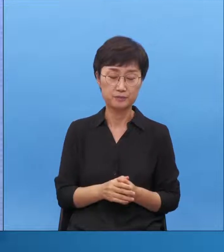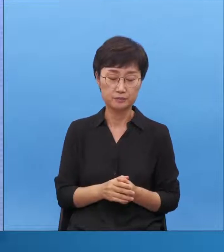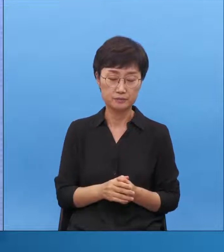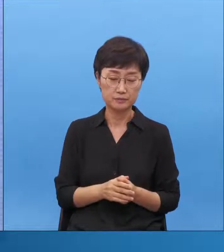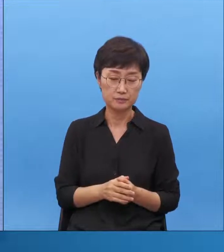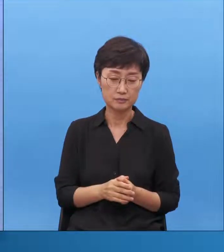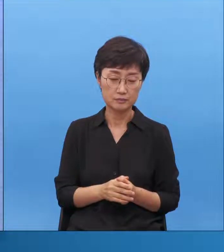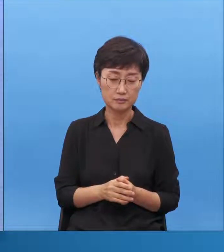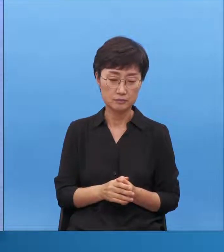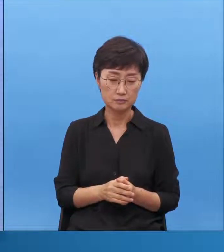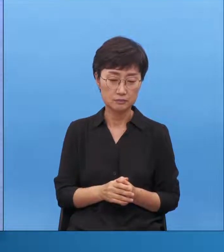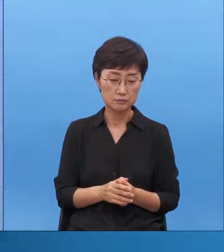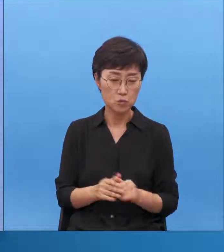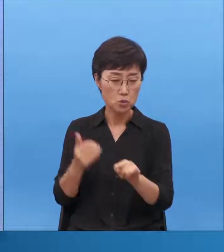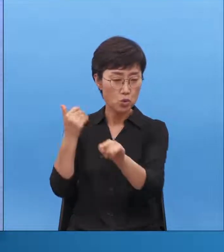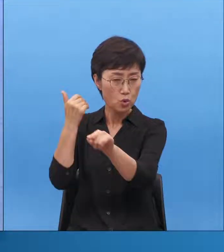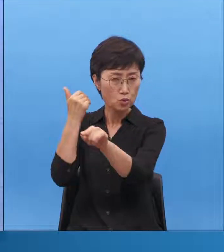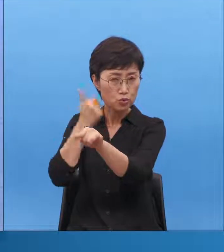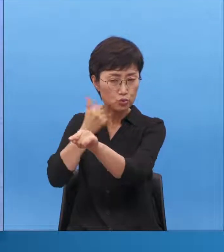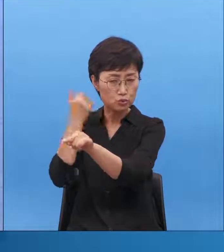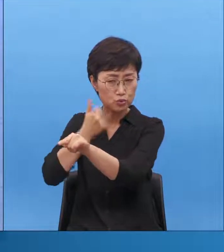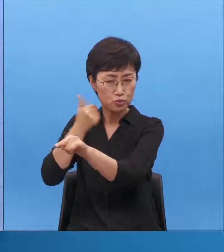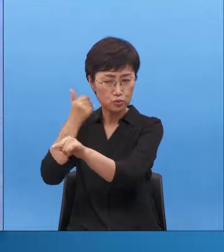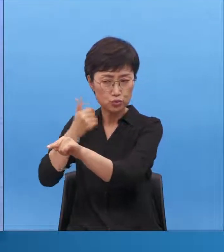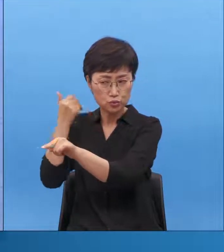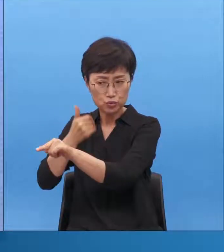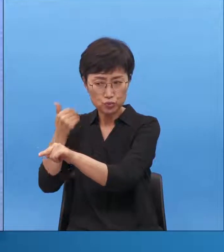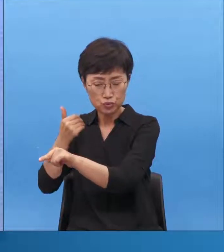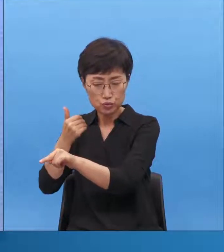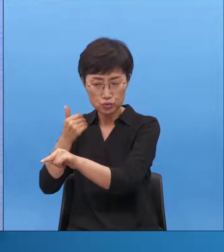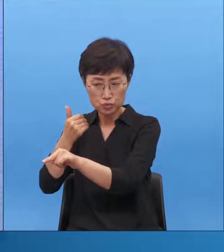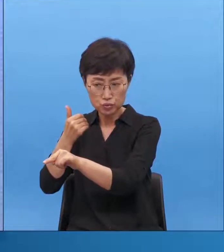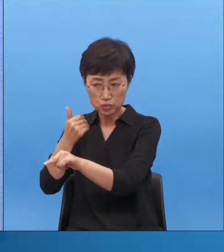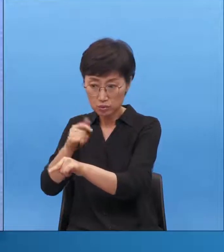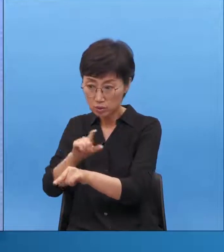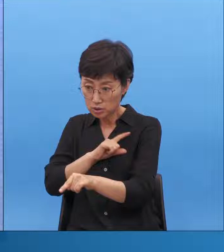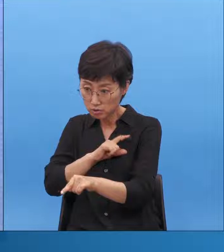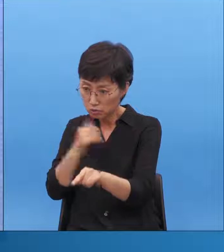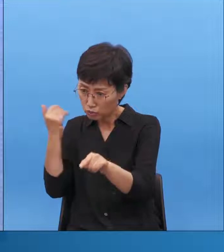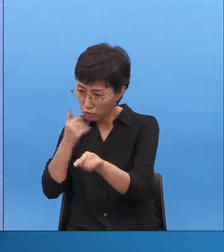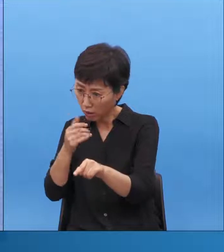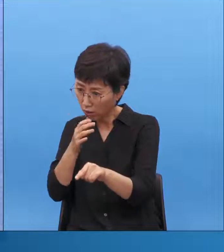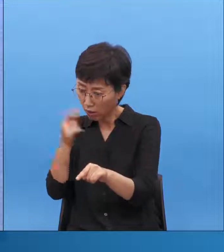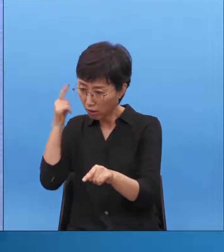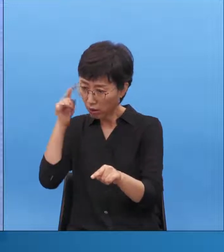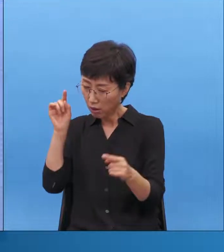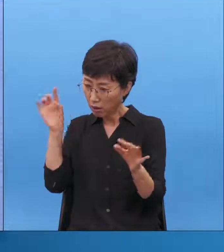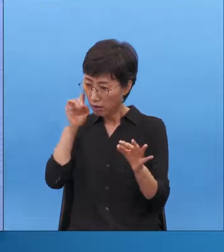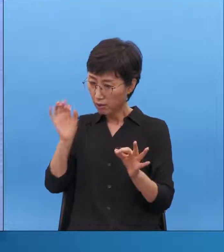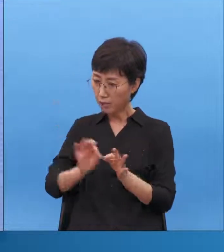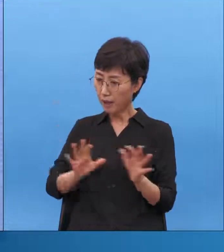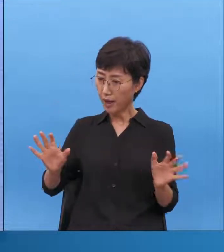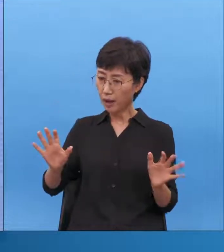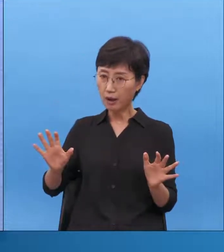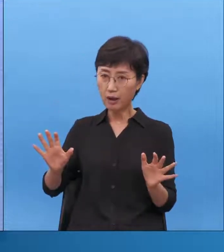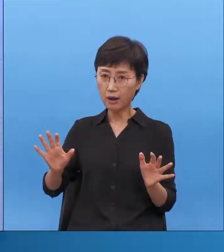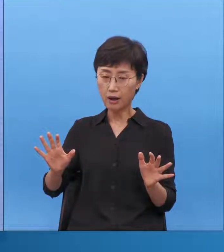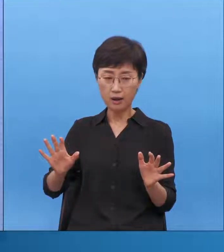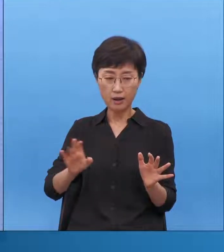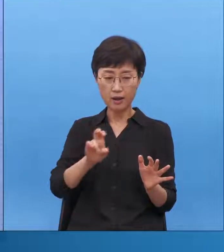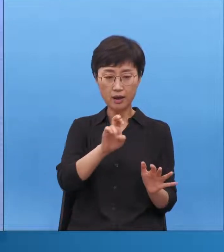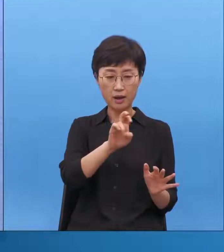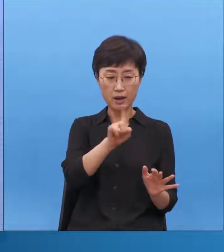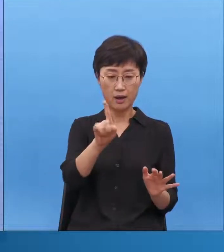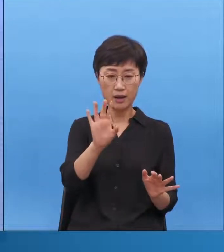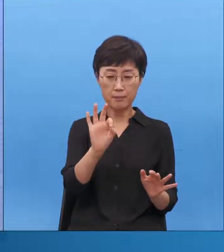않는 사람들이요. 이런 사람들이 망대를 10개씩 세워서 And so I was looking at a report that I received, and 정확하다. people that I can't even imagine,